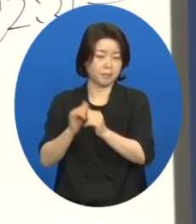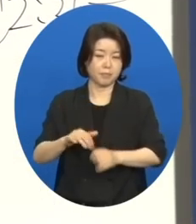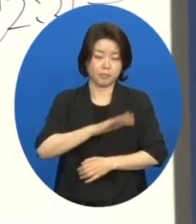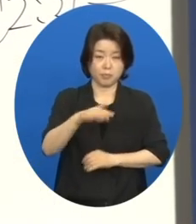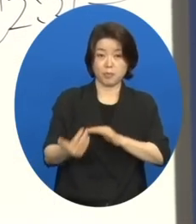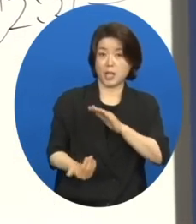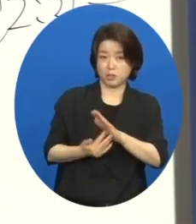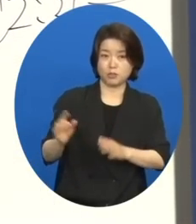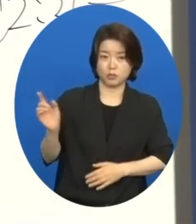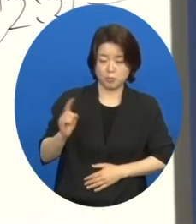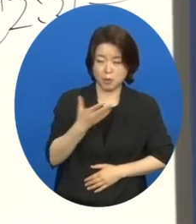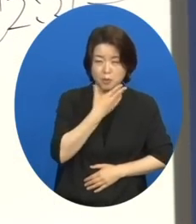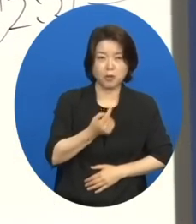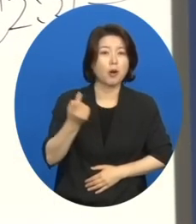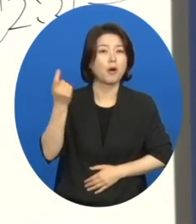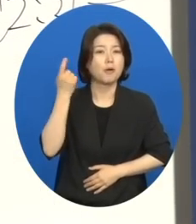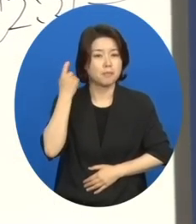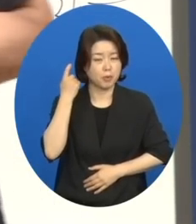것이 바로